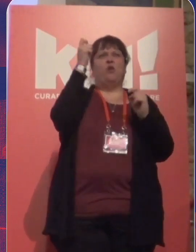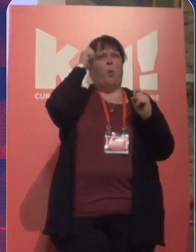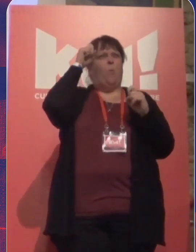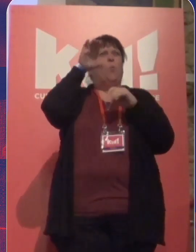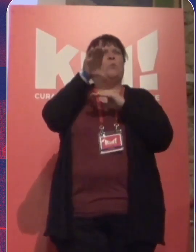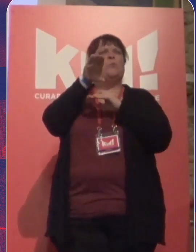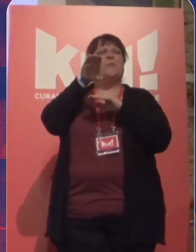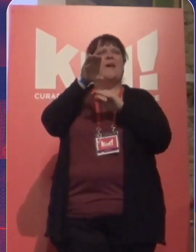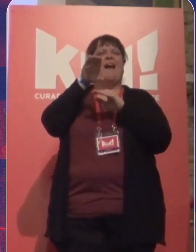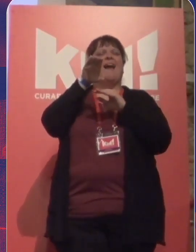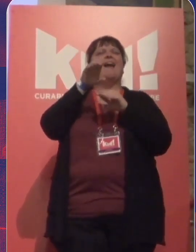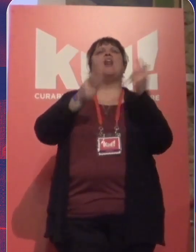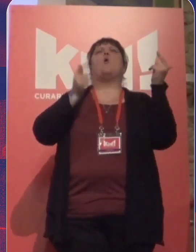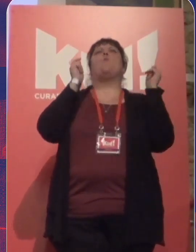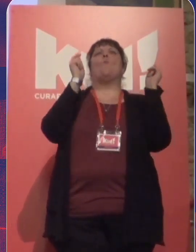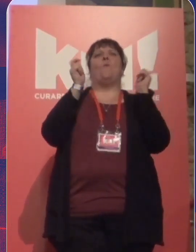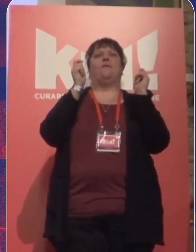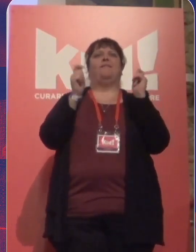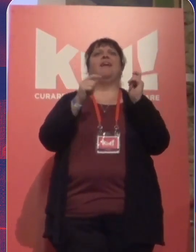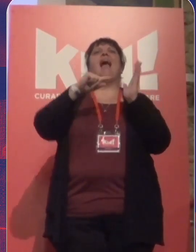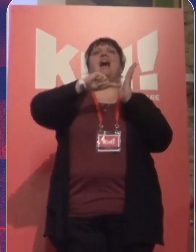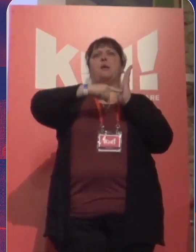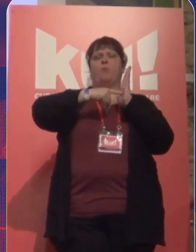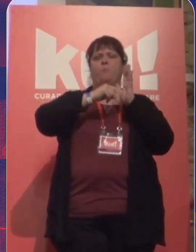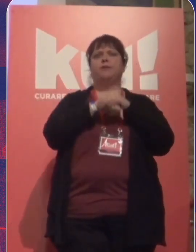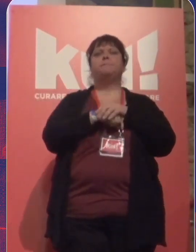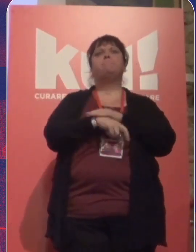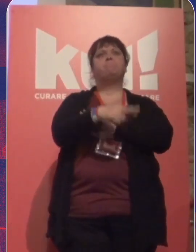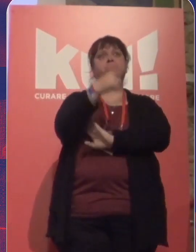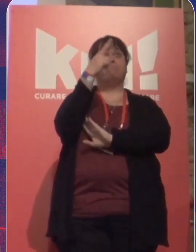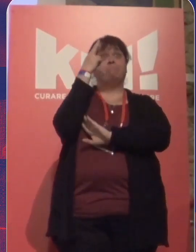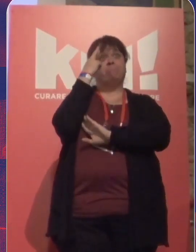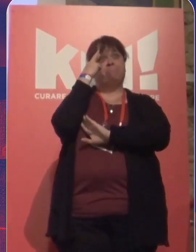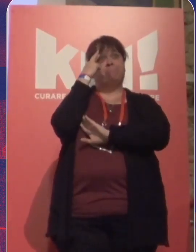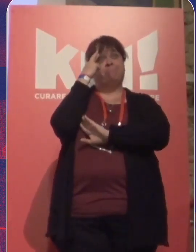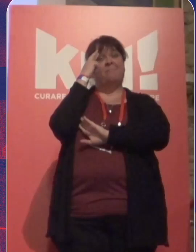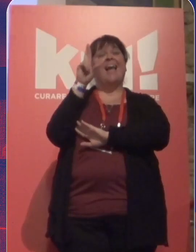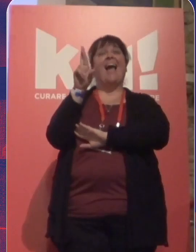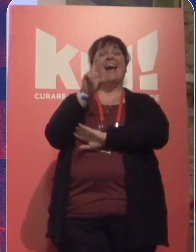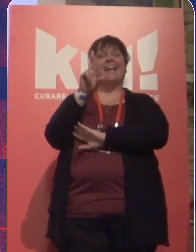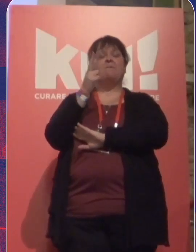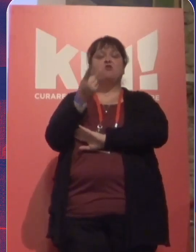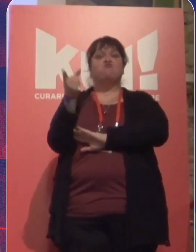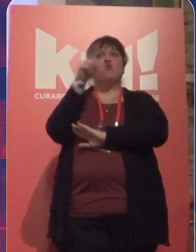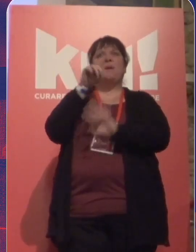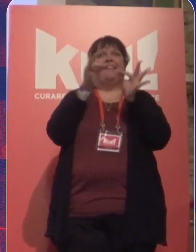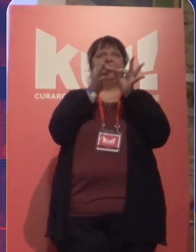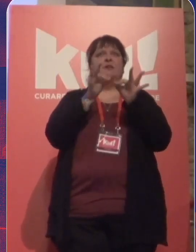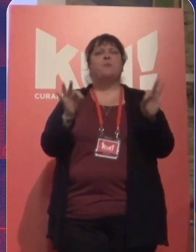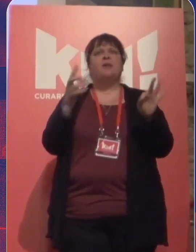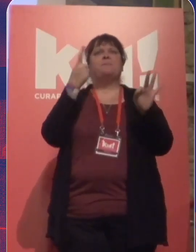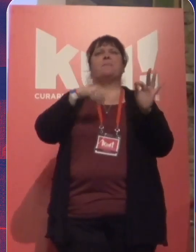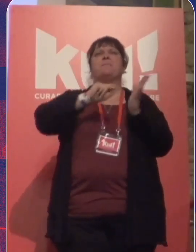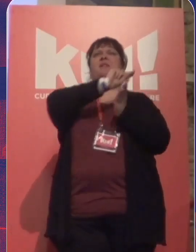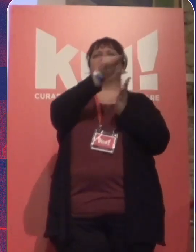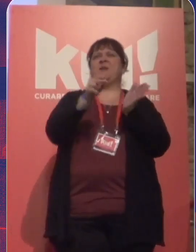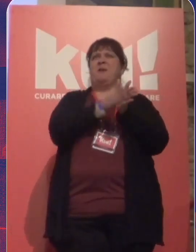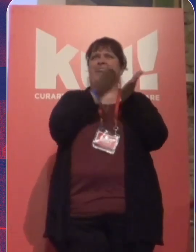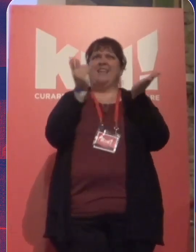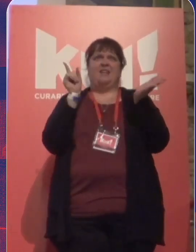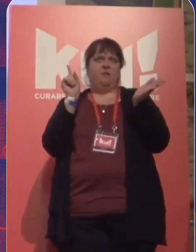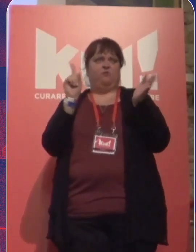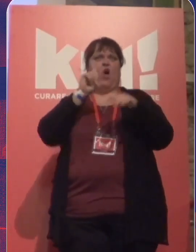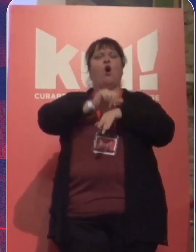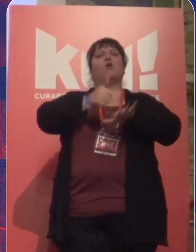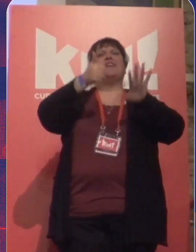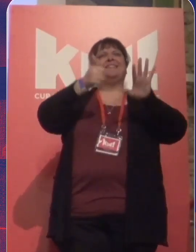vi ricordiamo che massimo recalcati sarà disponibile per il clima cop ii domani alle 18 prima del suo intervento del cantiere